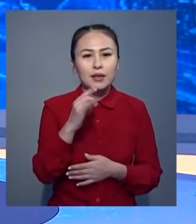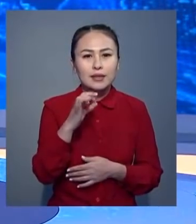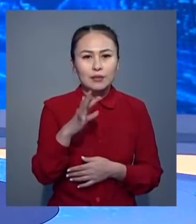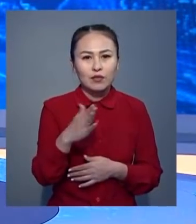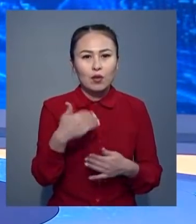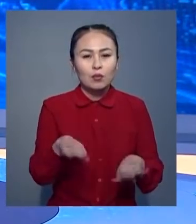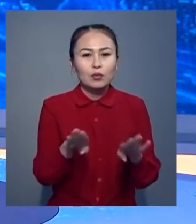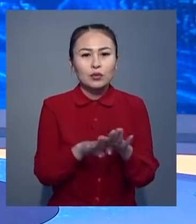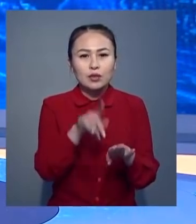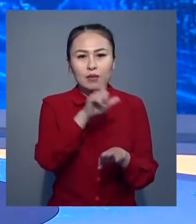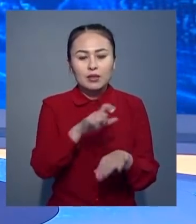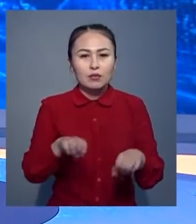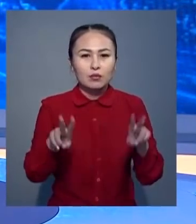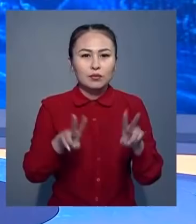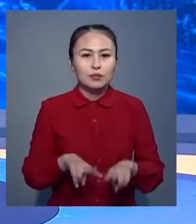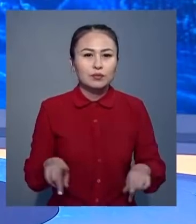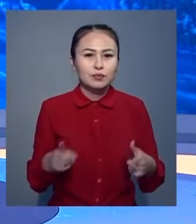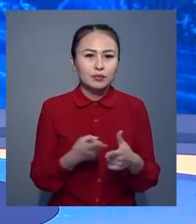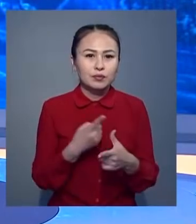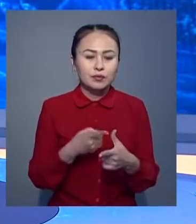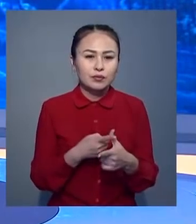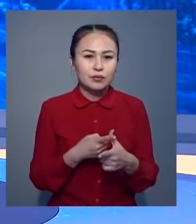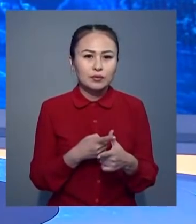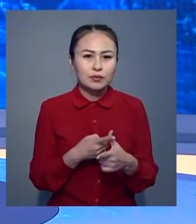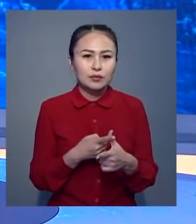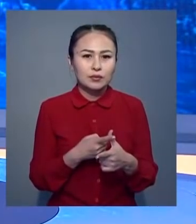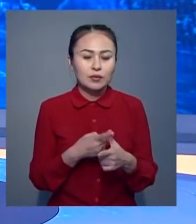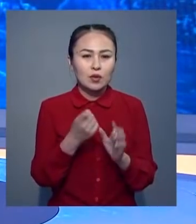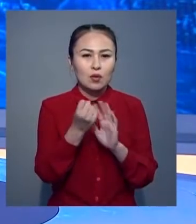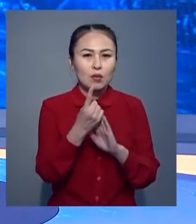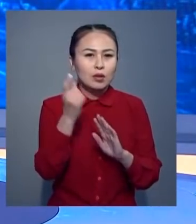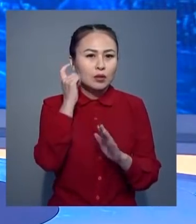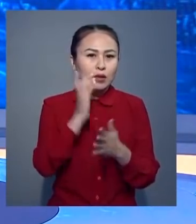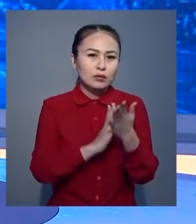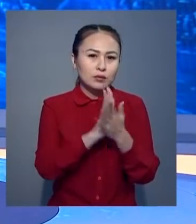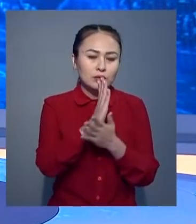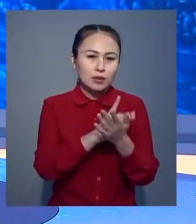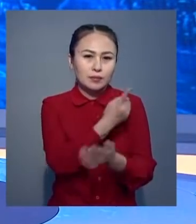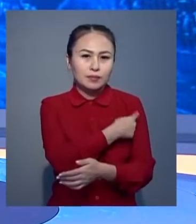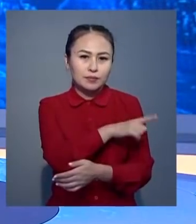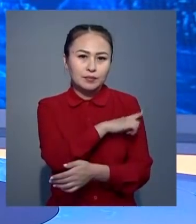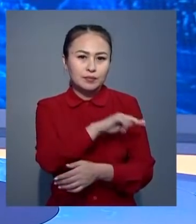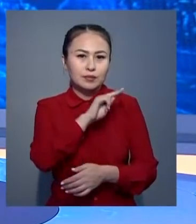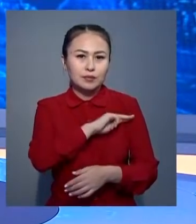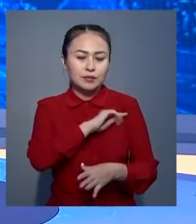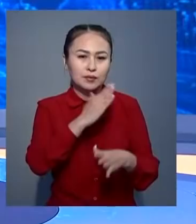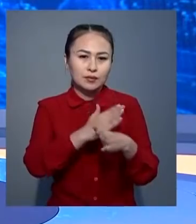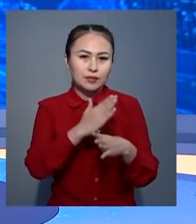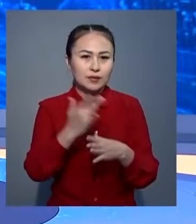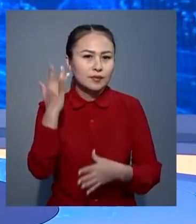Арман Қасымов. Мұнай саласының маманы бола тұра, қағылез азамат 11 жылдан бері жедел жәрдем қызметіне көмектесіп